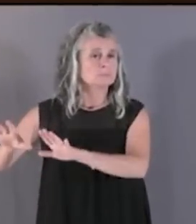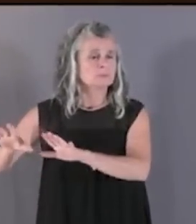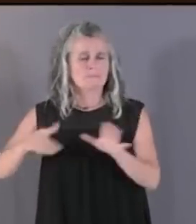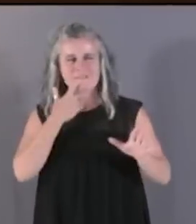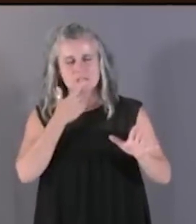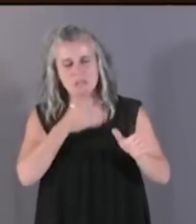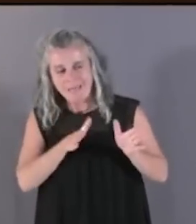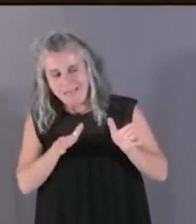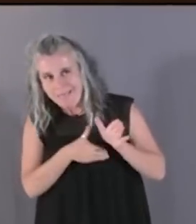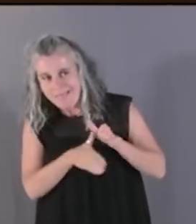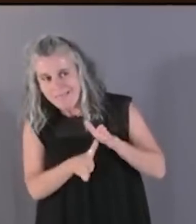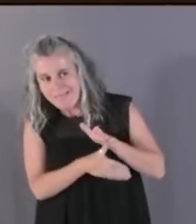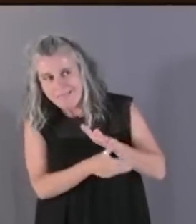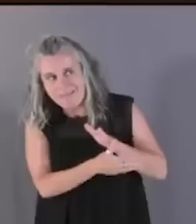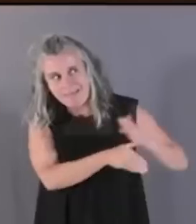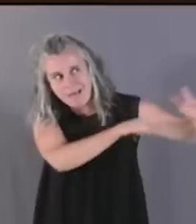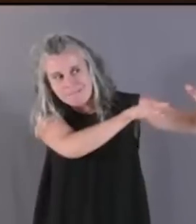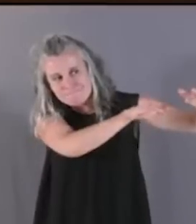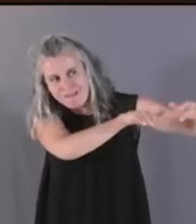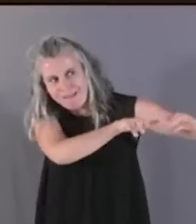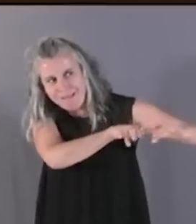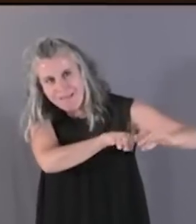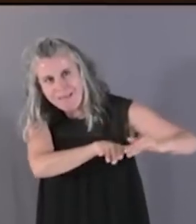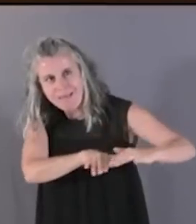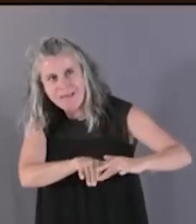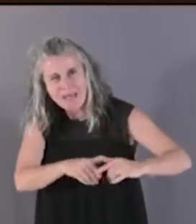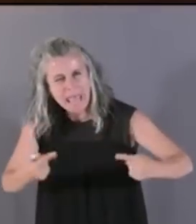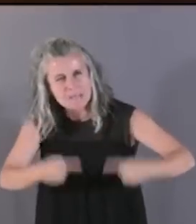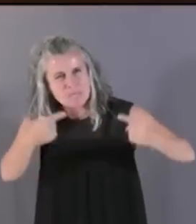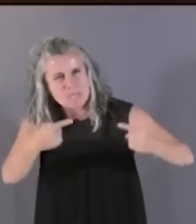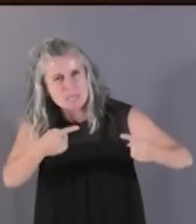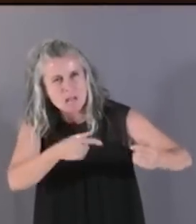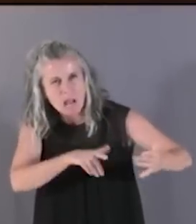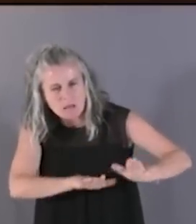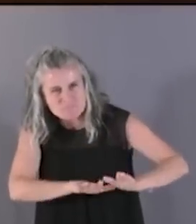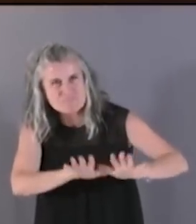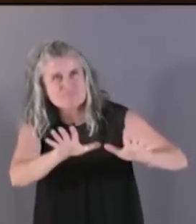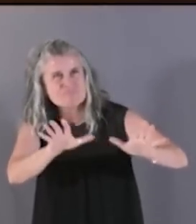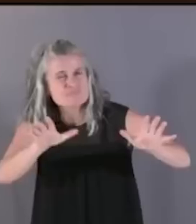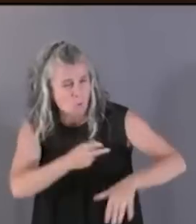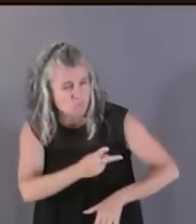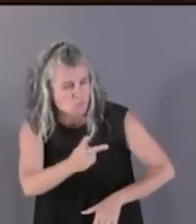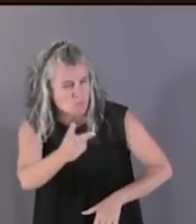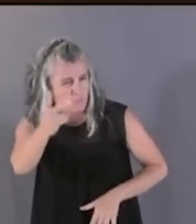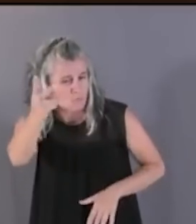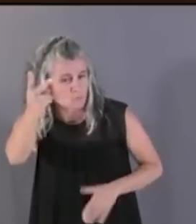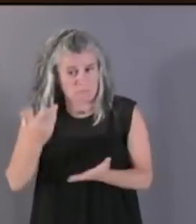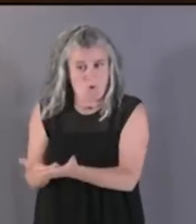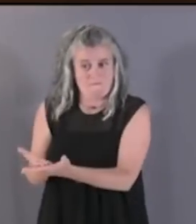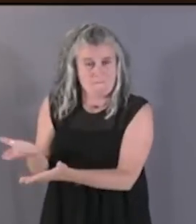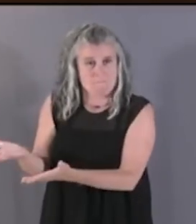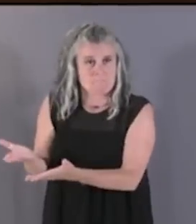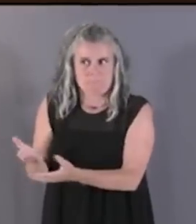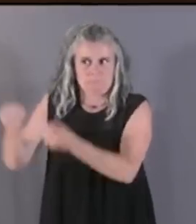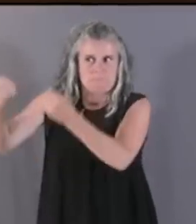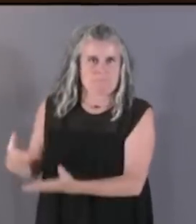se déchaîne depuis qu'un fait divers tragique se soit produit à Nanterre. Partout, la France est